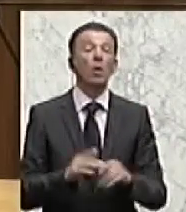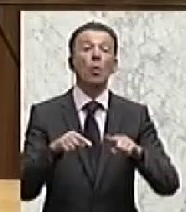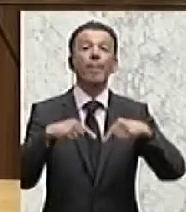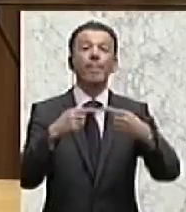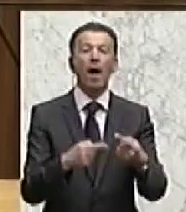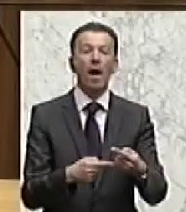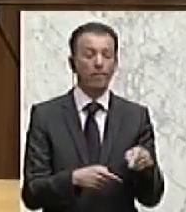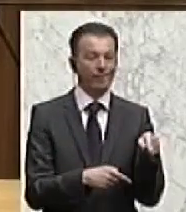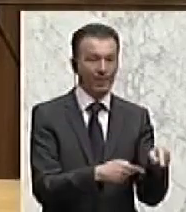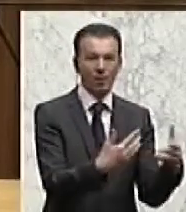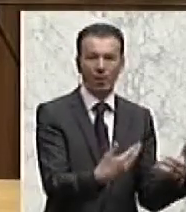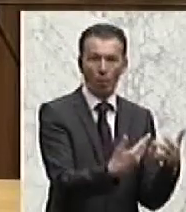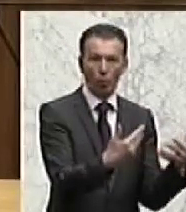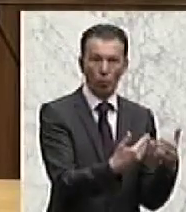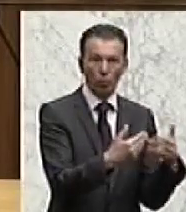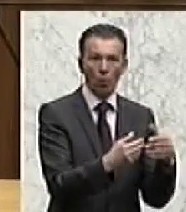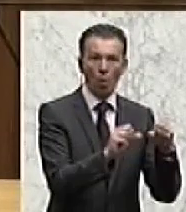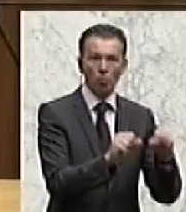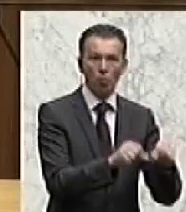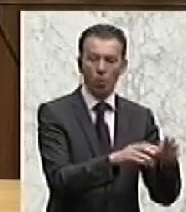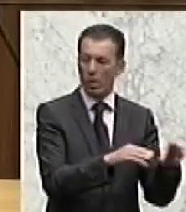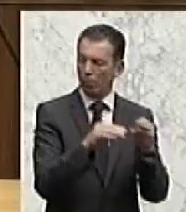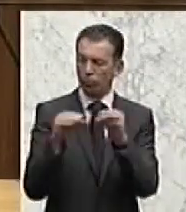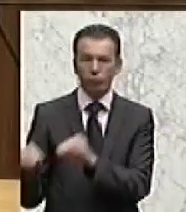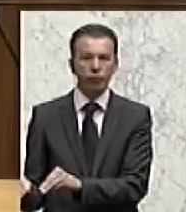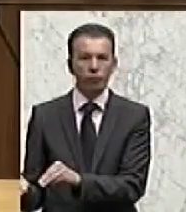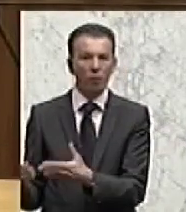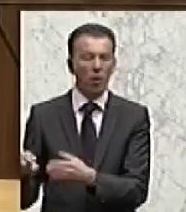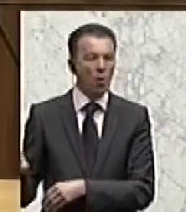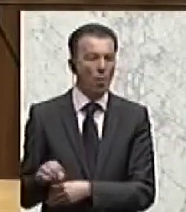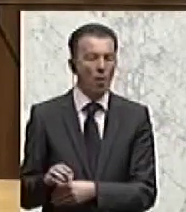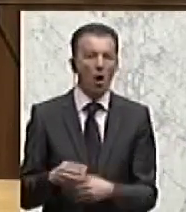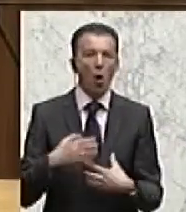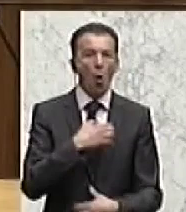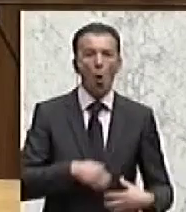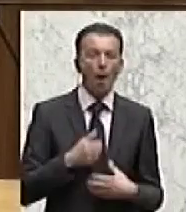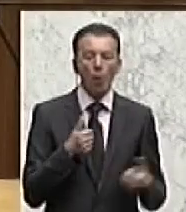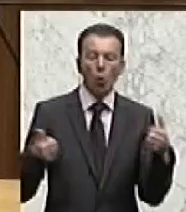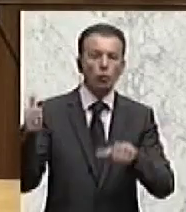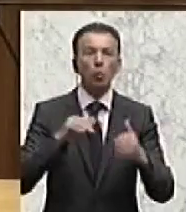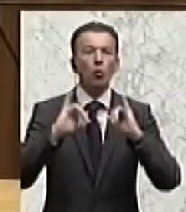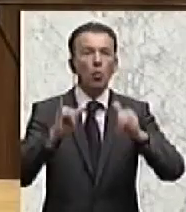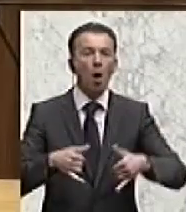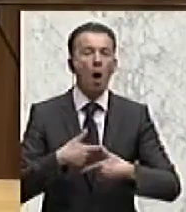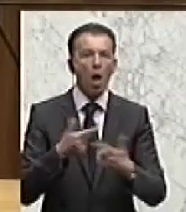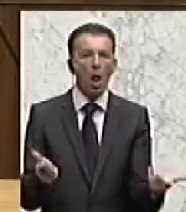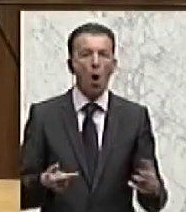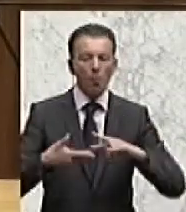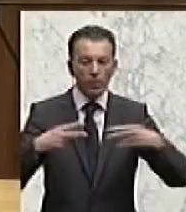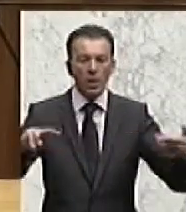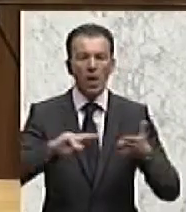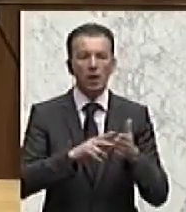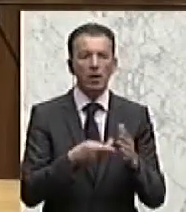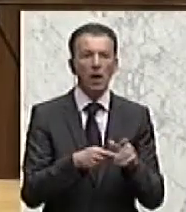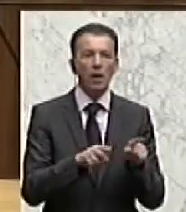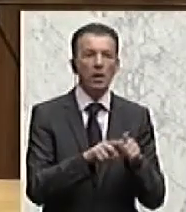diese Produktionsmethoden möglich machen wird, die Hormonzusätze möglich machen wird, die die Gentechnik auch auf unsere Teller